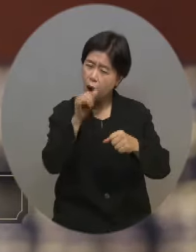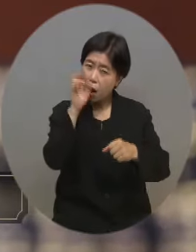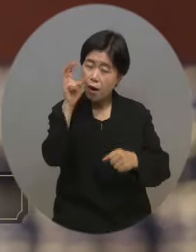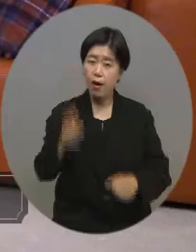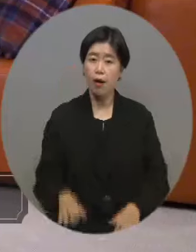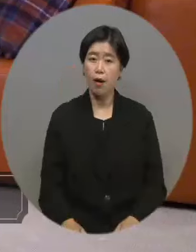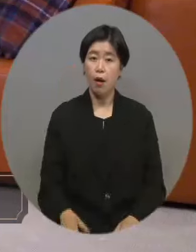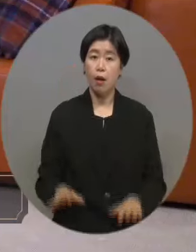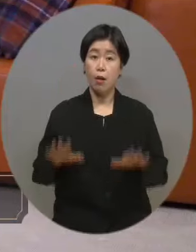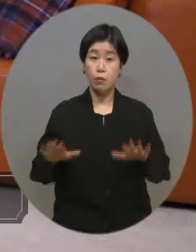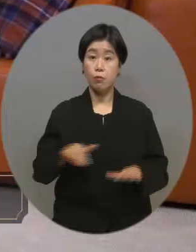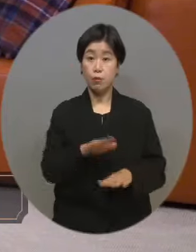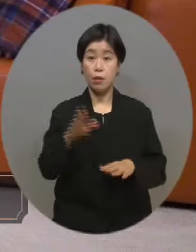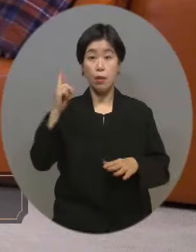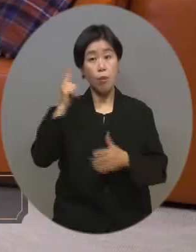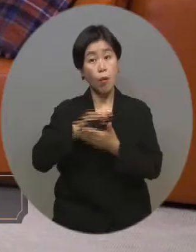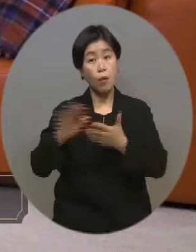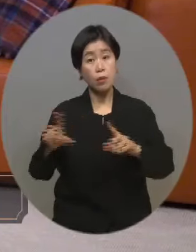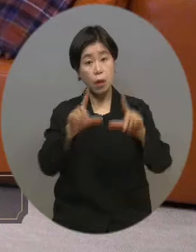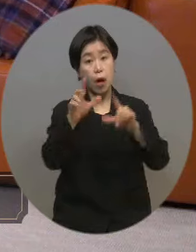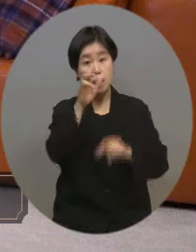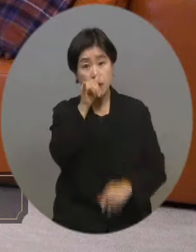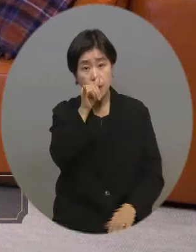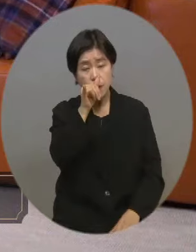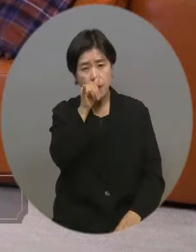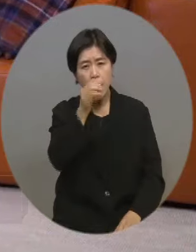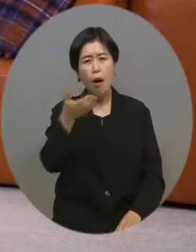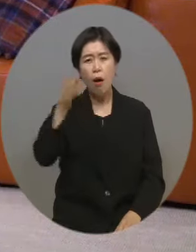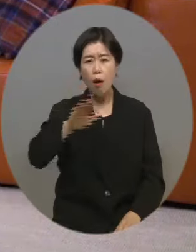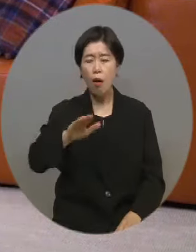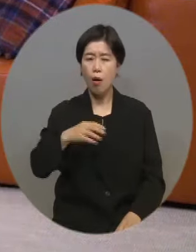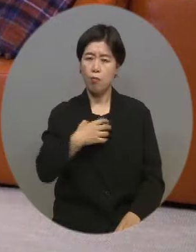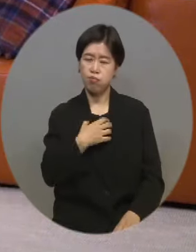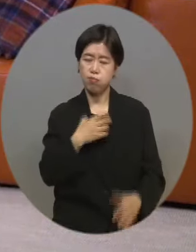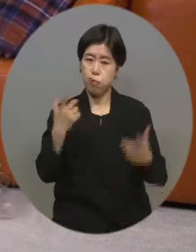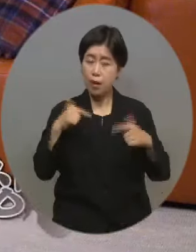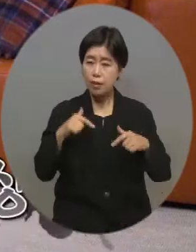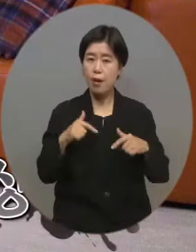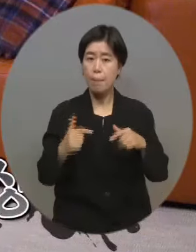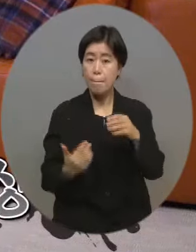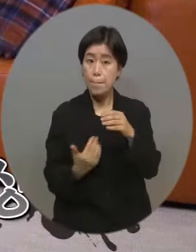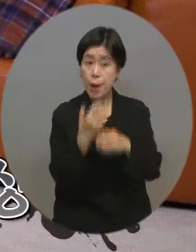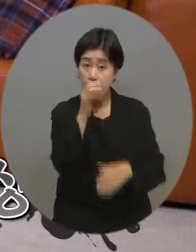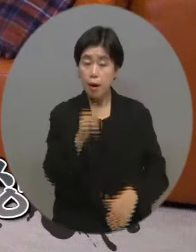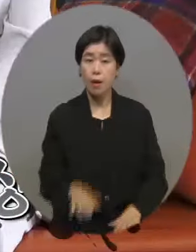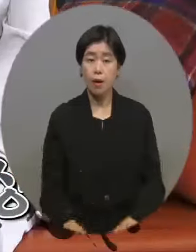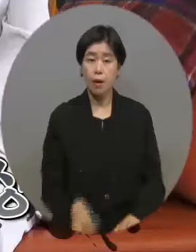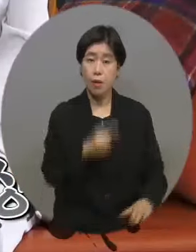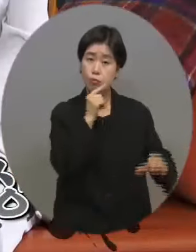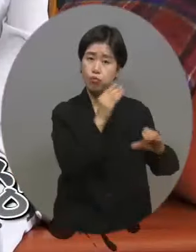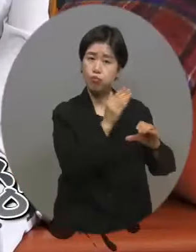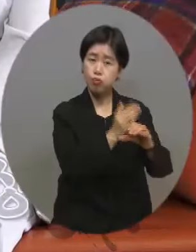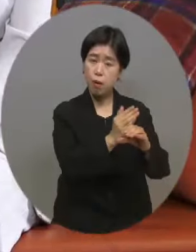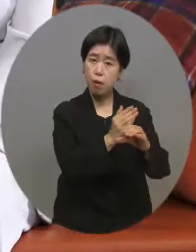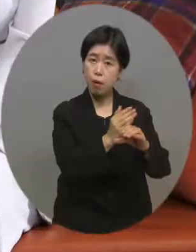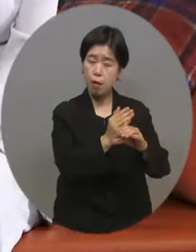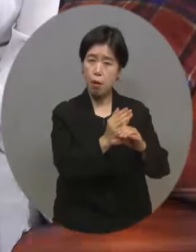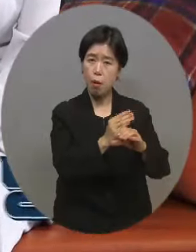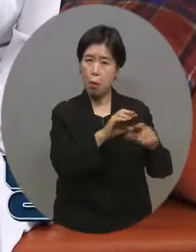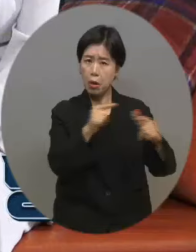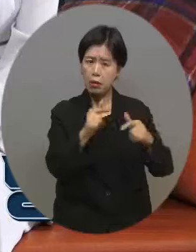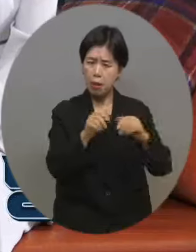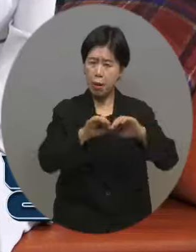것 같지만 그렇지 않다는 점 항상 염두에 두게 되는데요. 자, 동북아를 향한 북한의 도발이 계속되고 있는 상황에서 오늘은 한반도